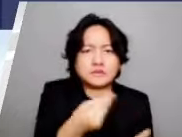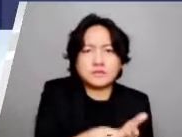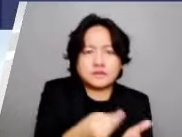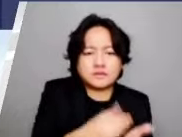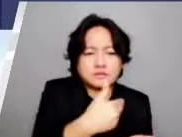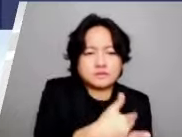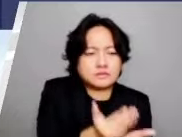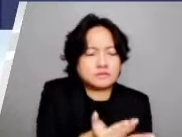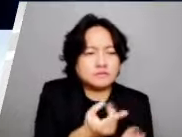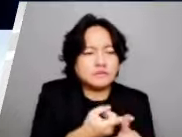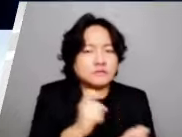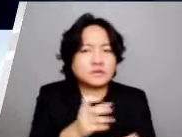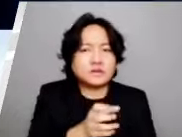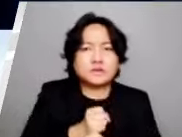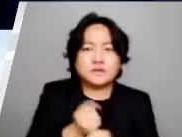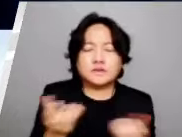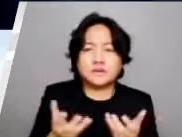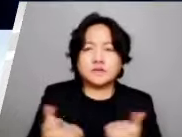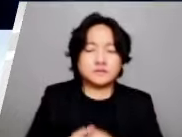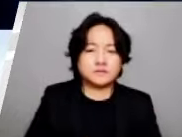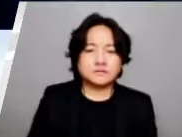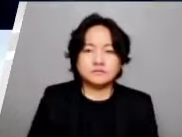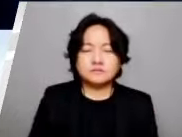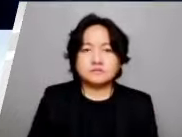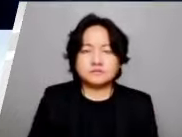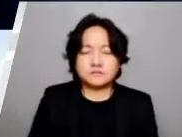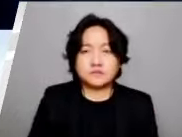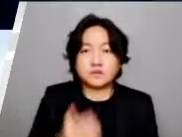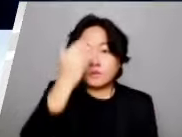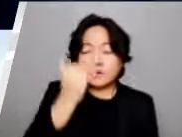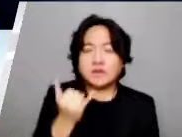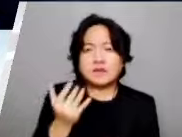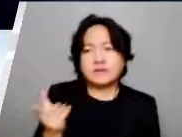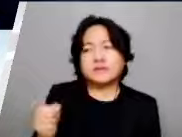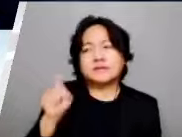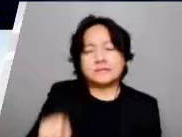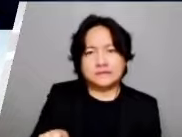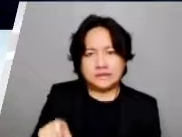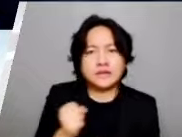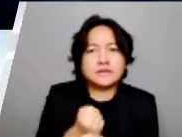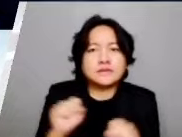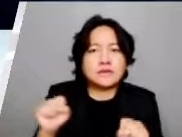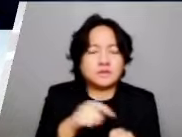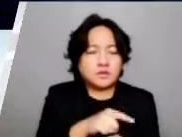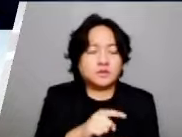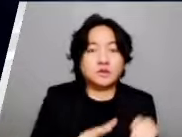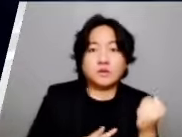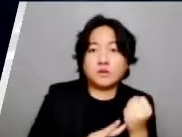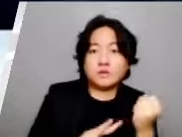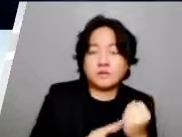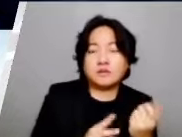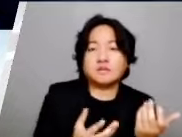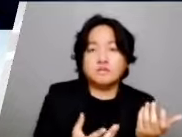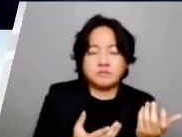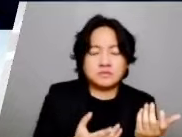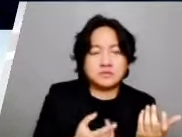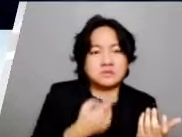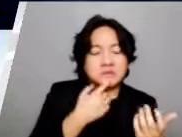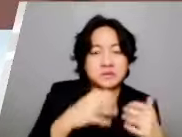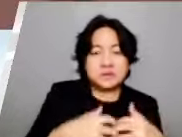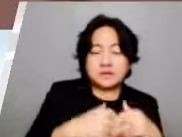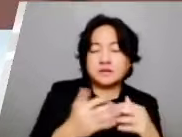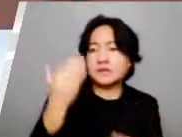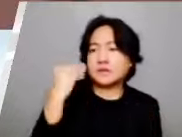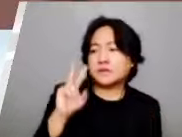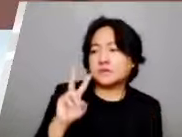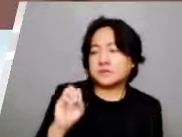Report para umano ito sa ligtas na pagpapatupad ng OVP initiatives at confidence building. Noong 2023 naman,